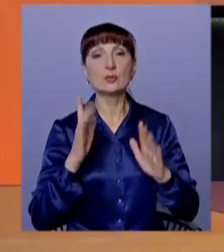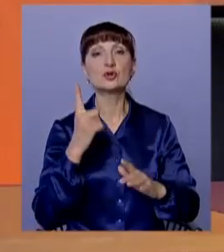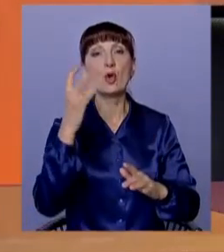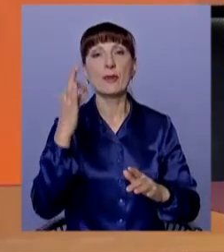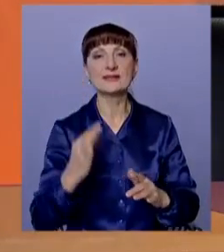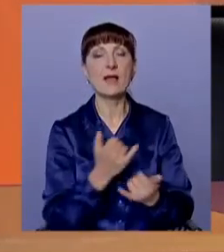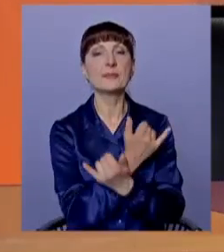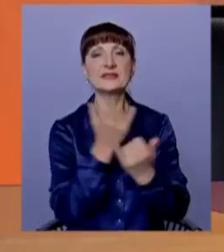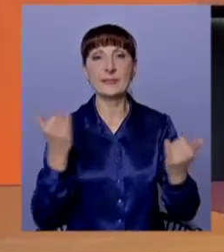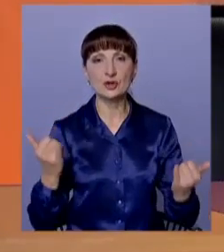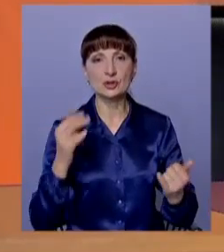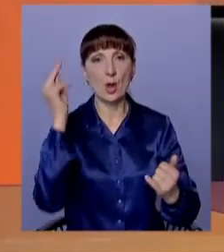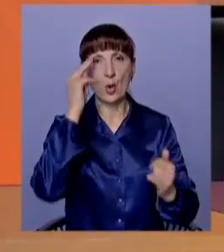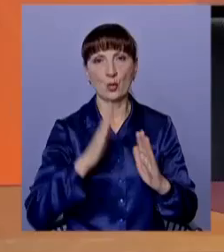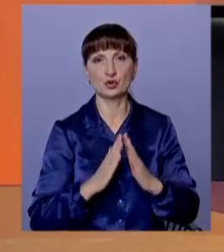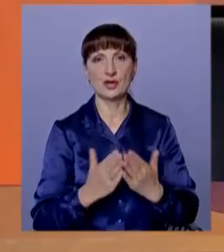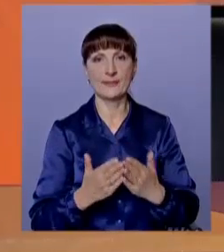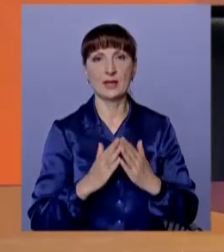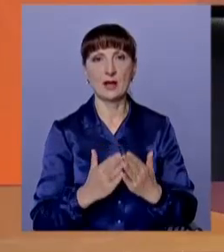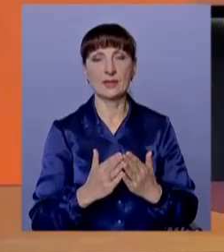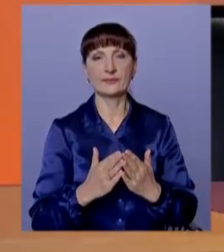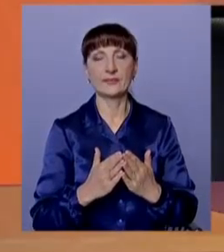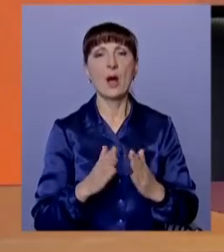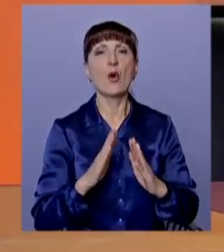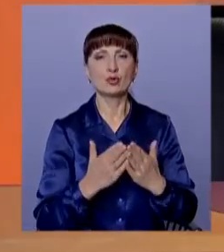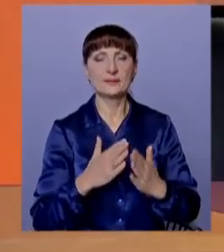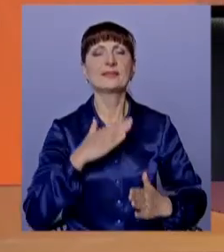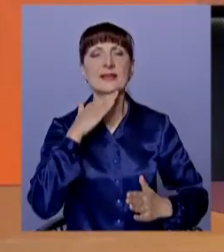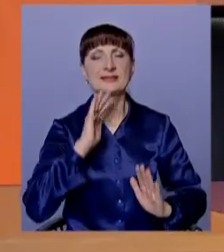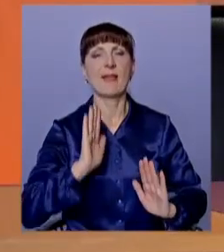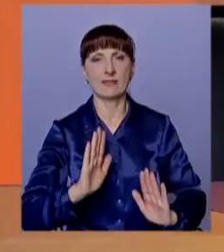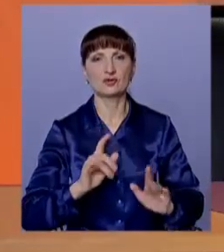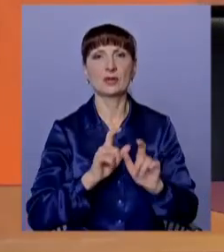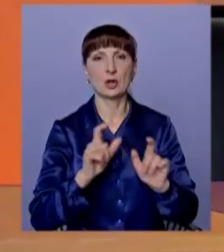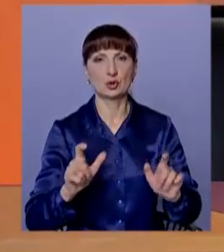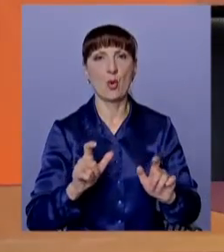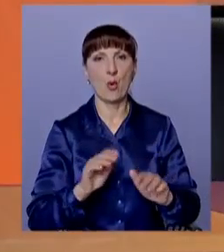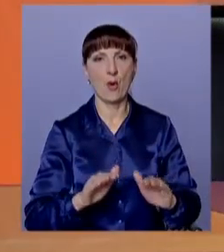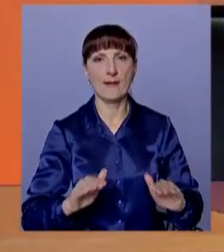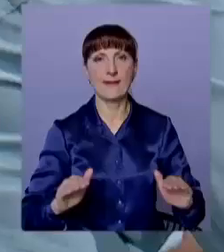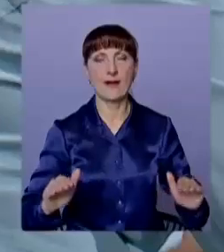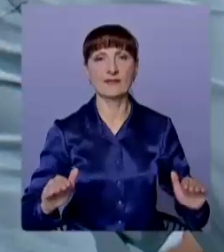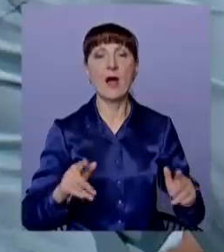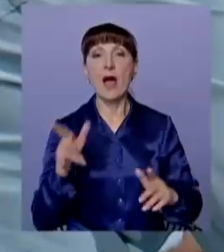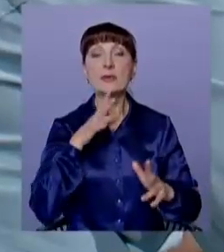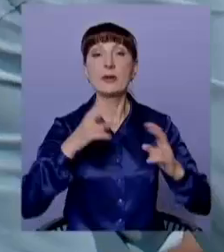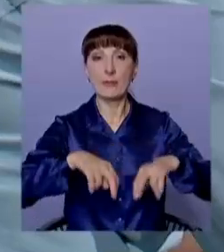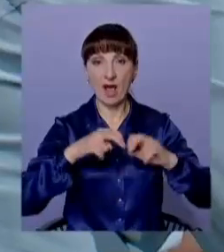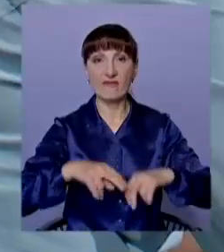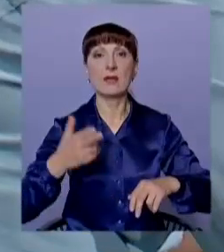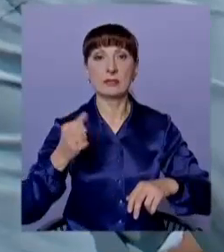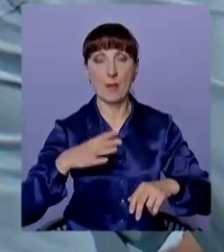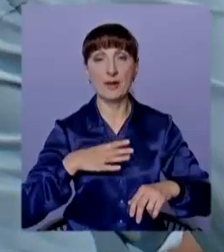100% обеспечены учебниками. Учебников достаточно для школьников города Алматы. Ну и опять же, они были проверены, потому что,